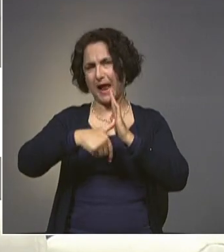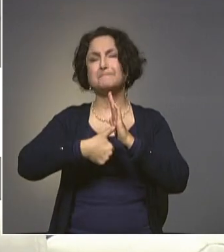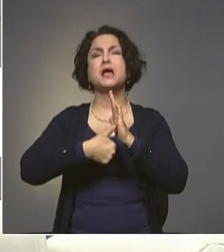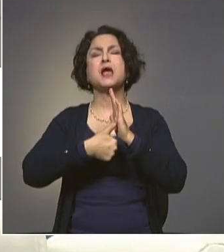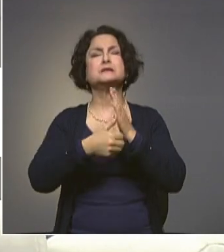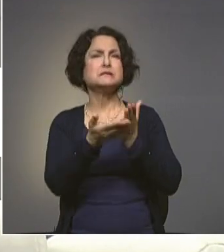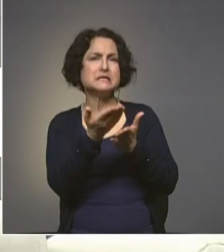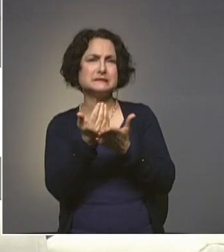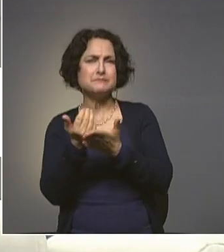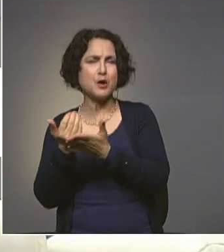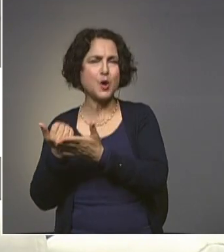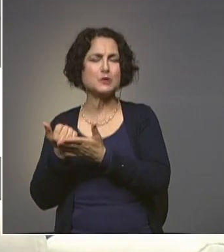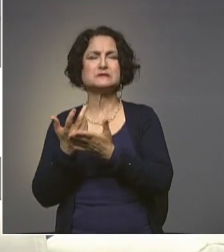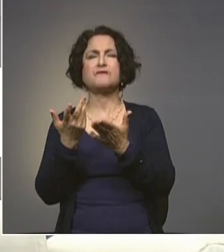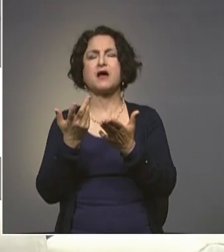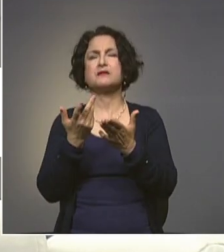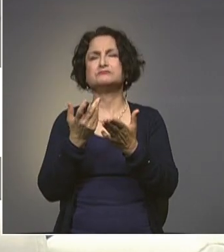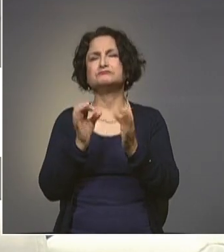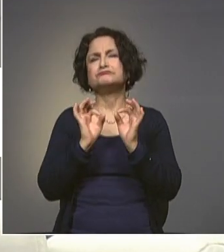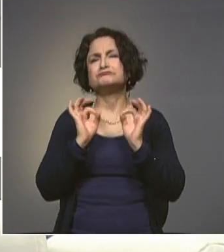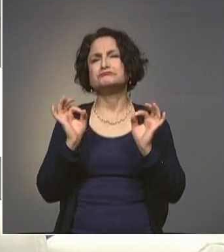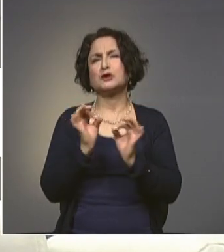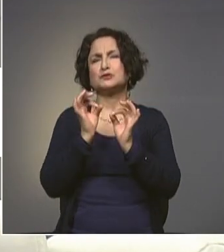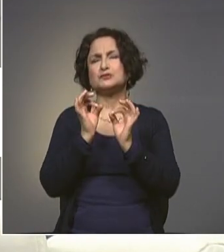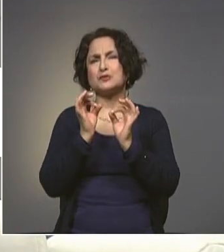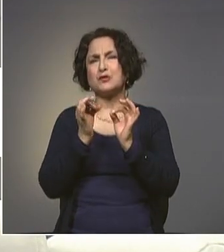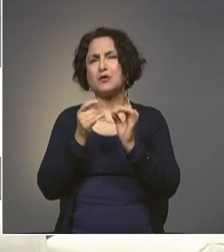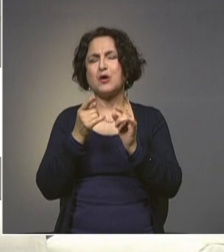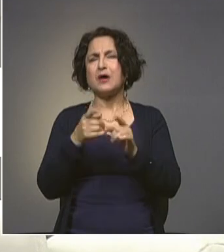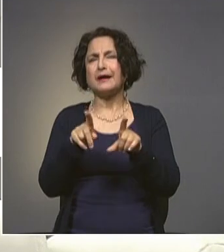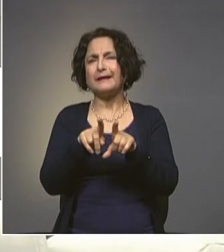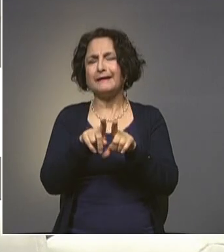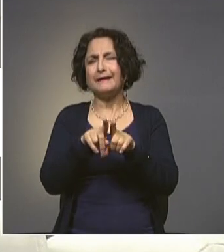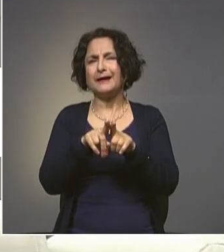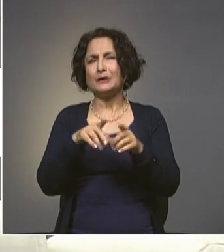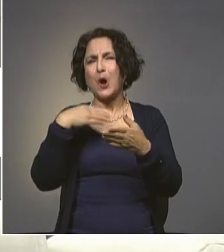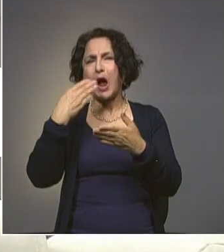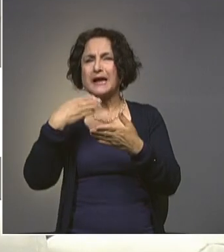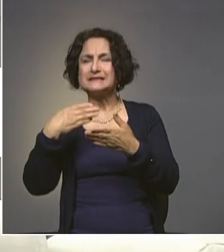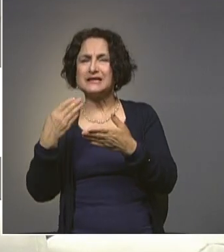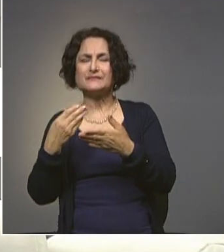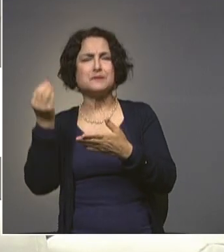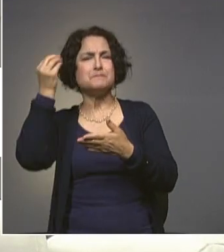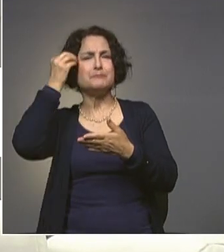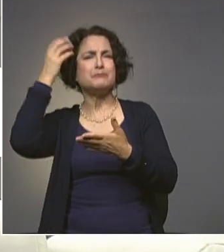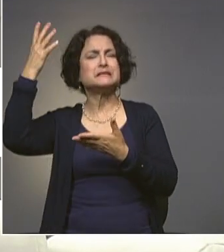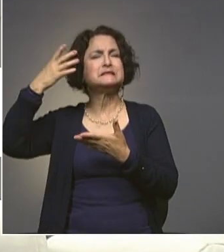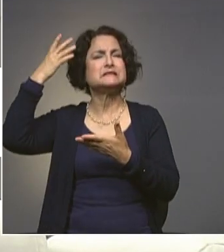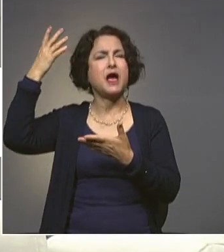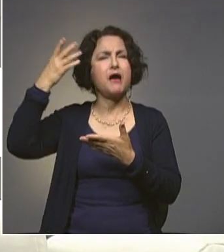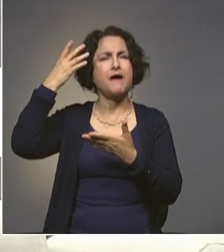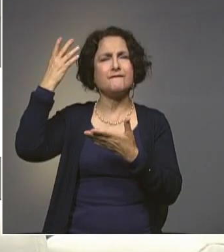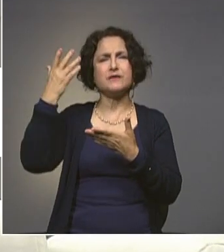Използват се така и тя използва в разказа си архетипни такива припомни, архетипни представи за жената